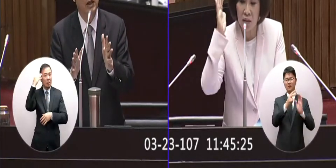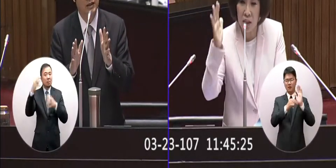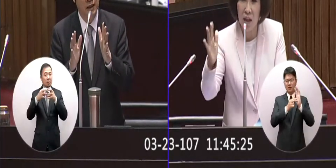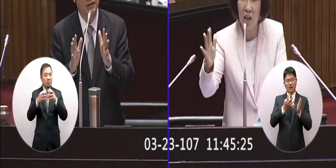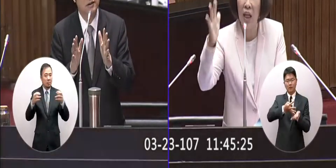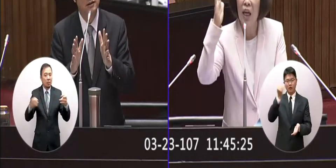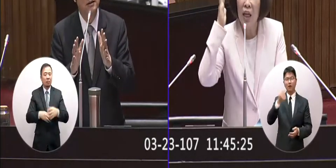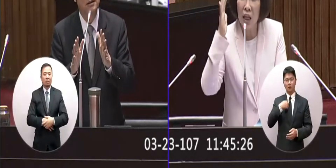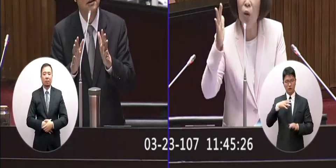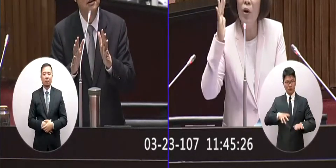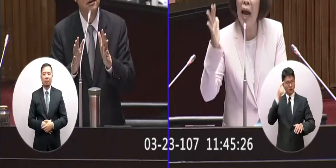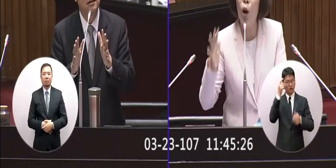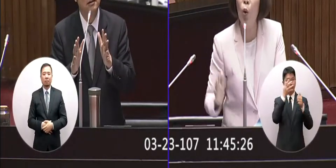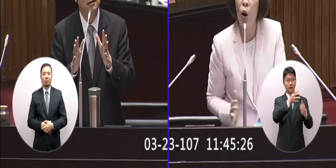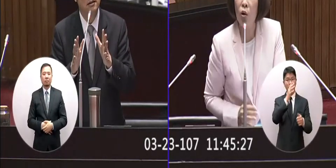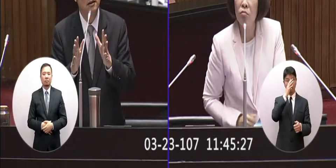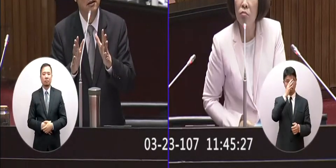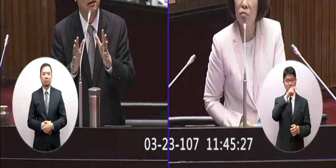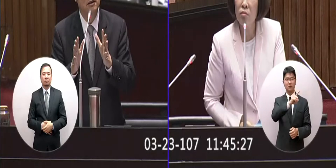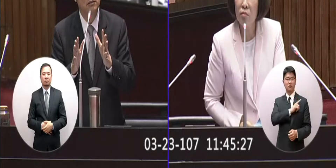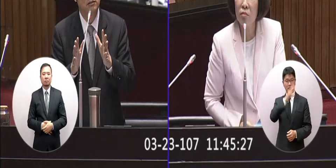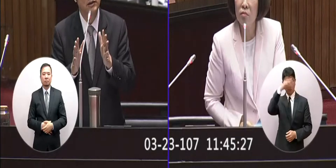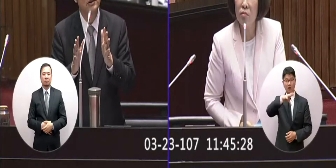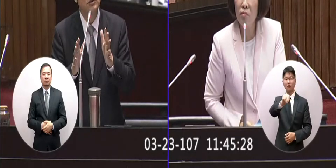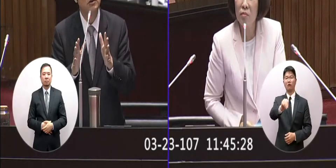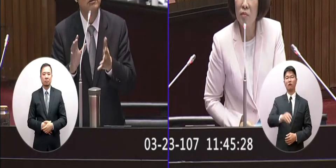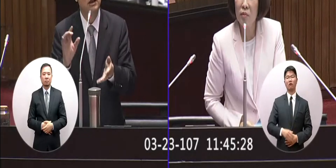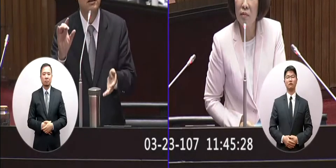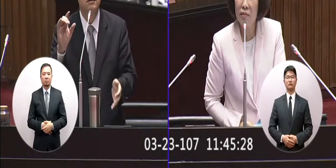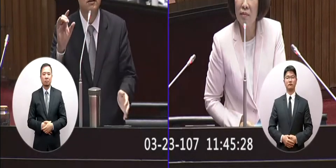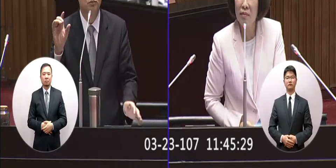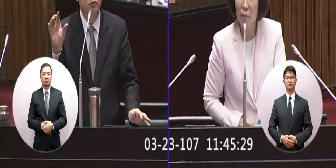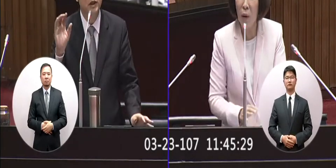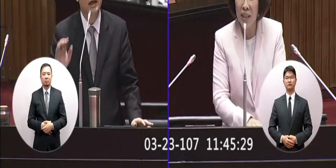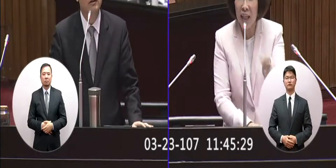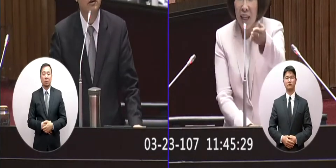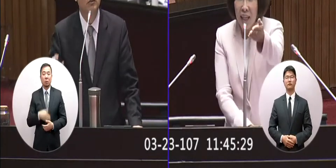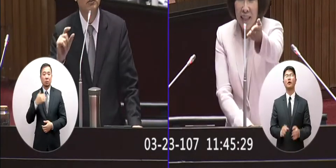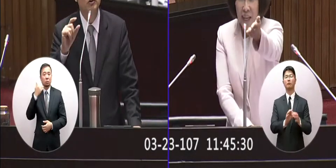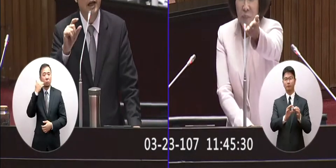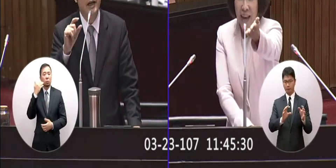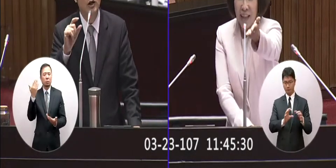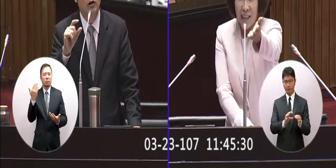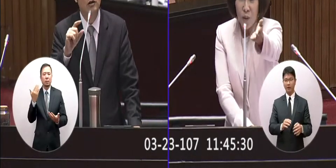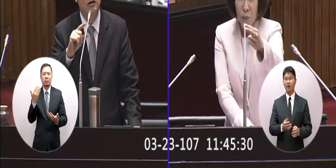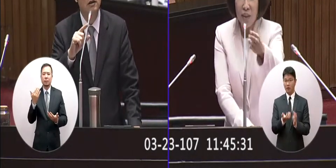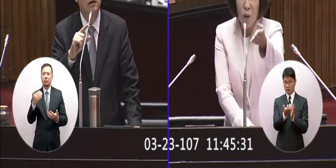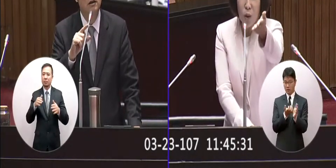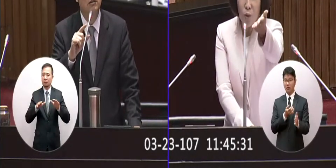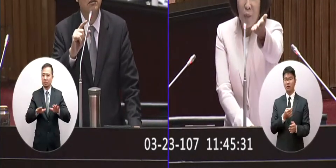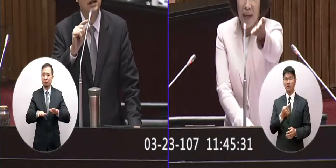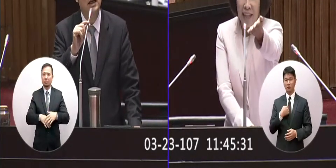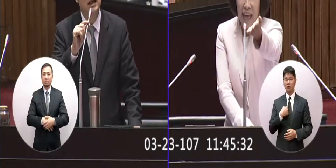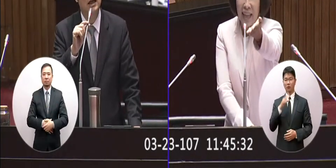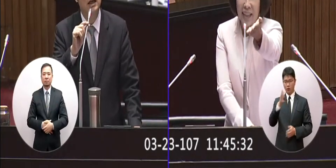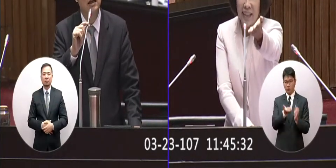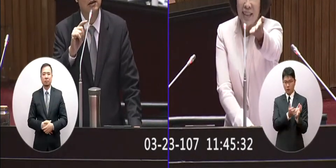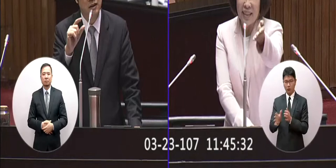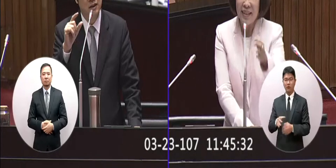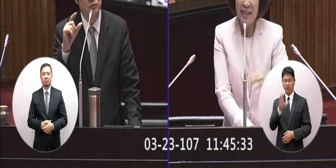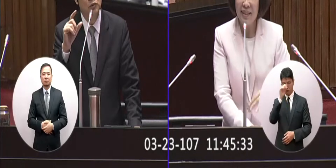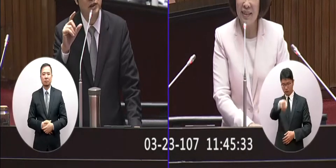遍，我想请教你，你有没有看过？ 就是说 没关系， 前面 部长我有准备，你